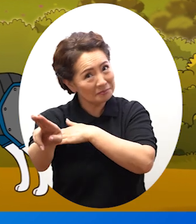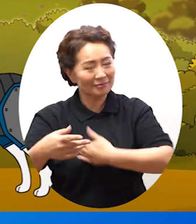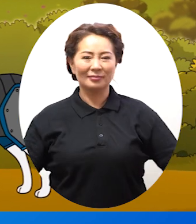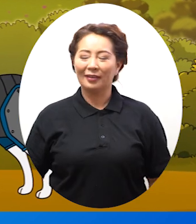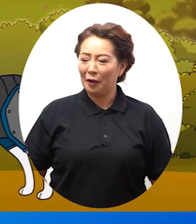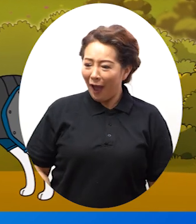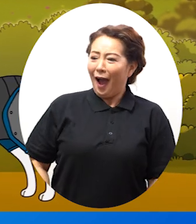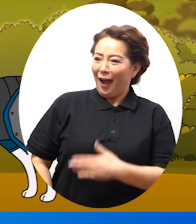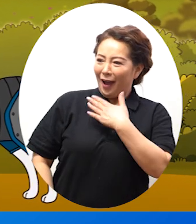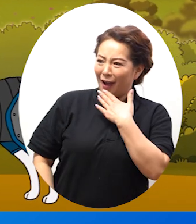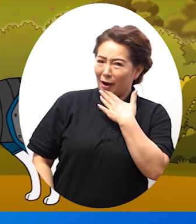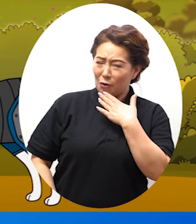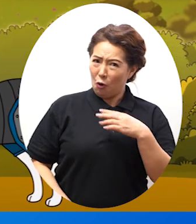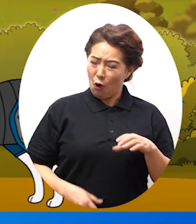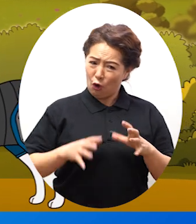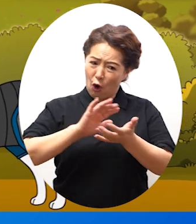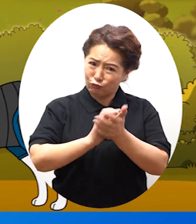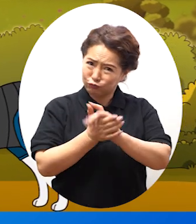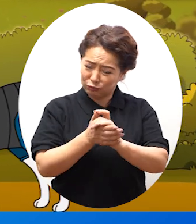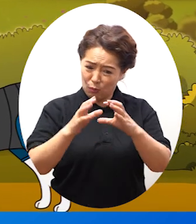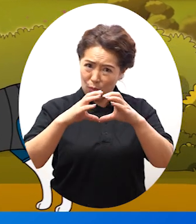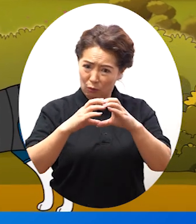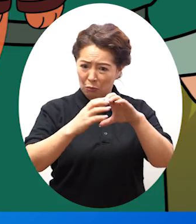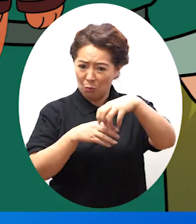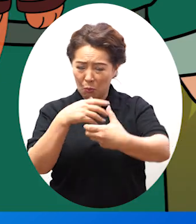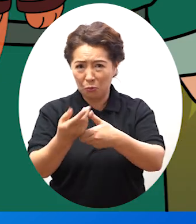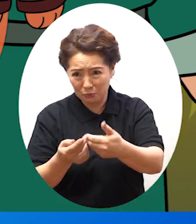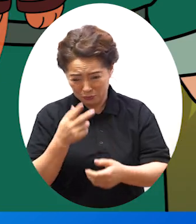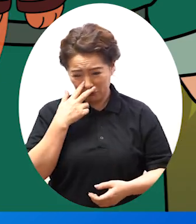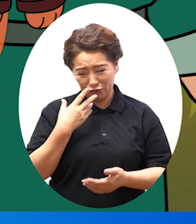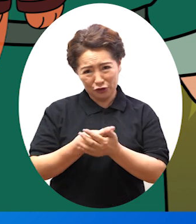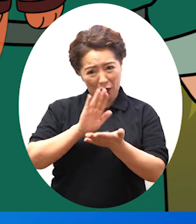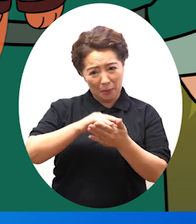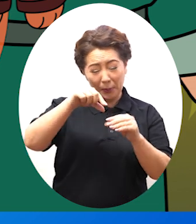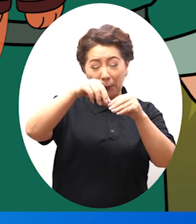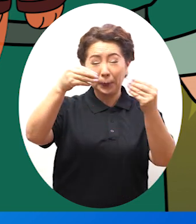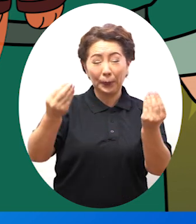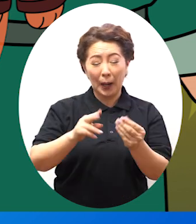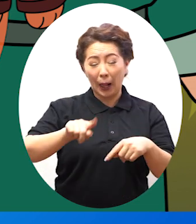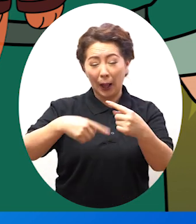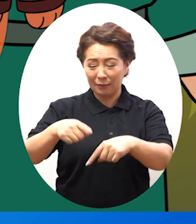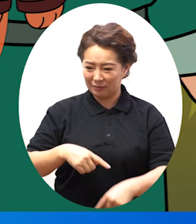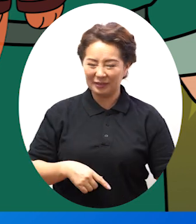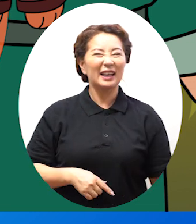Өнхрөөш нь өнхрөөд байдаг болохоор өнхрөөш гэдэг нэртэй болсон юм баг та. Бас л сахилахгүй дамжиг байна